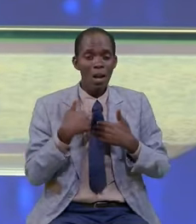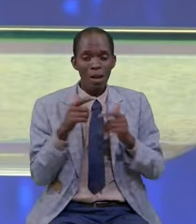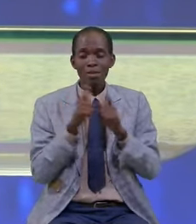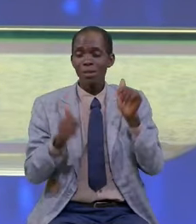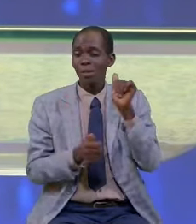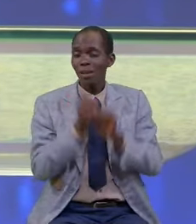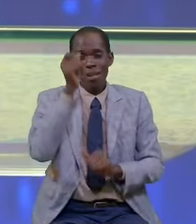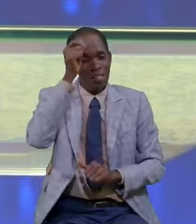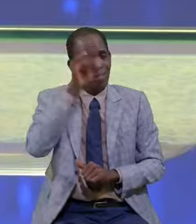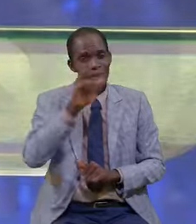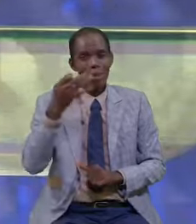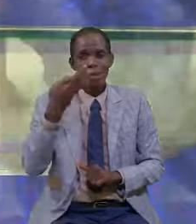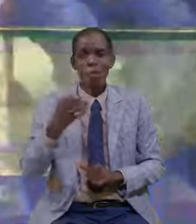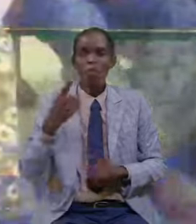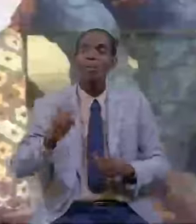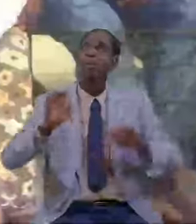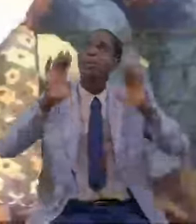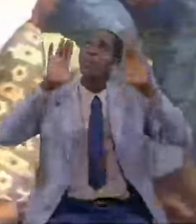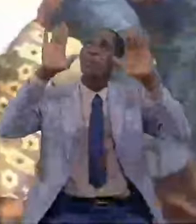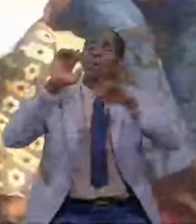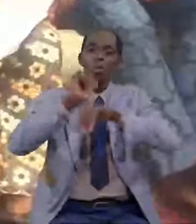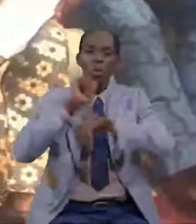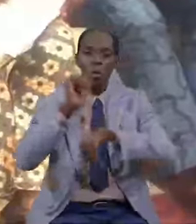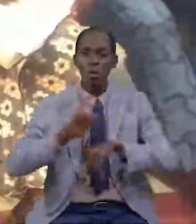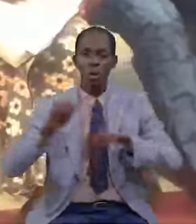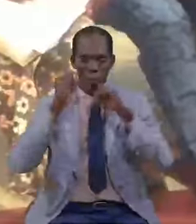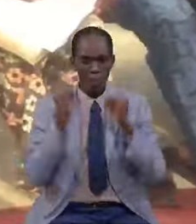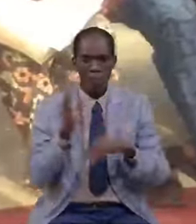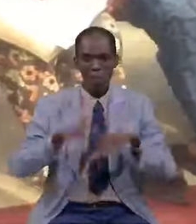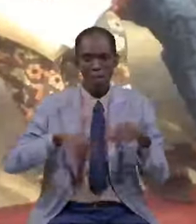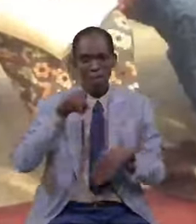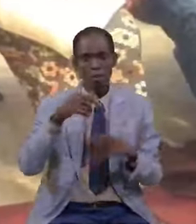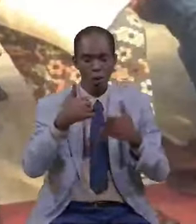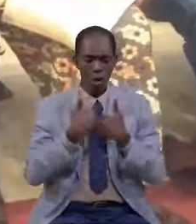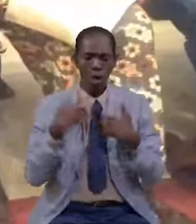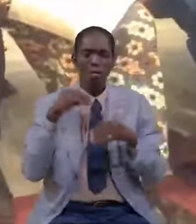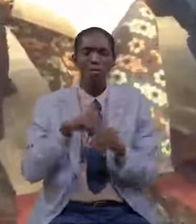grande compréhension de la puissance miraculeuse de Dieu au nom de Jésus-Christ.